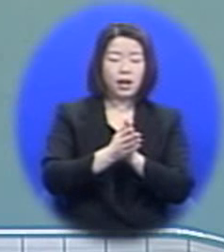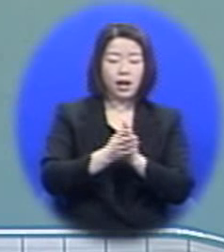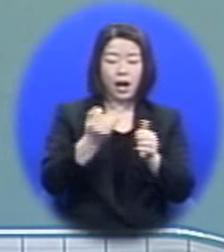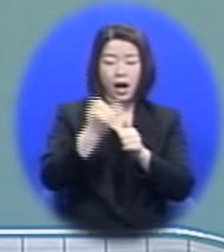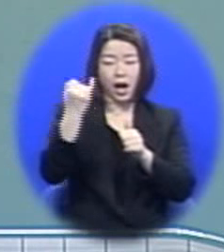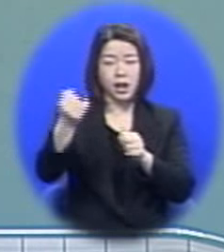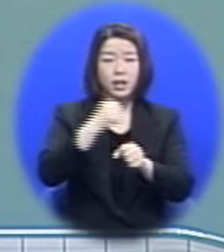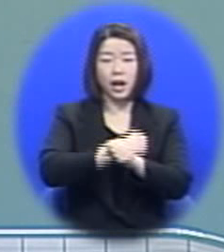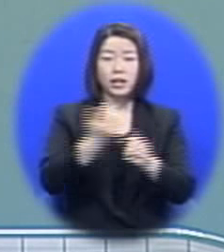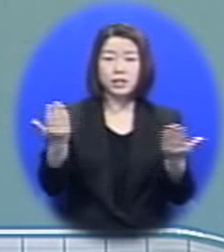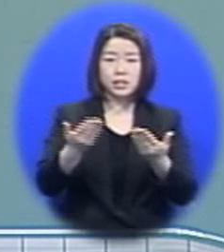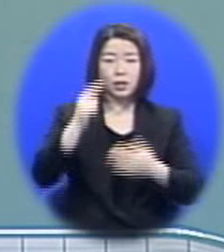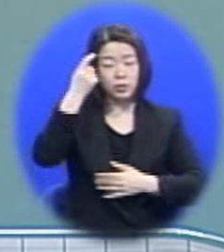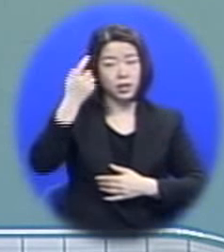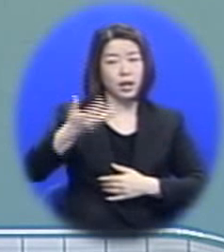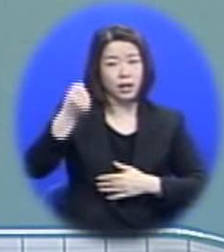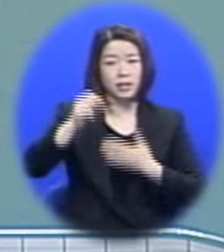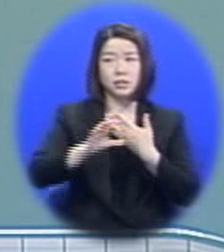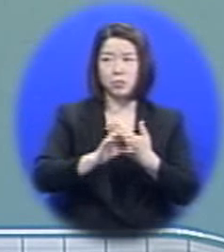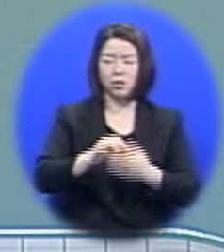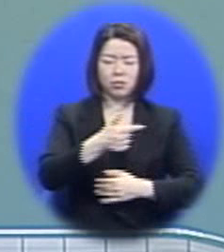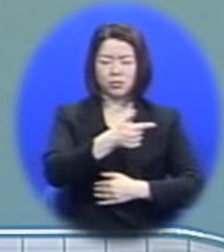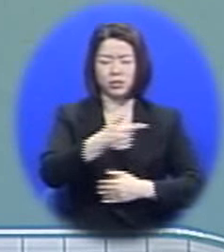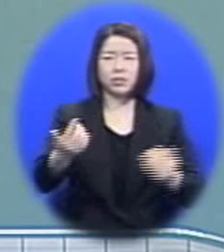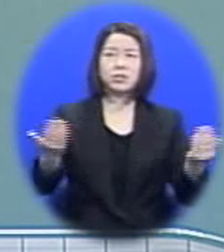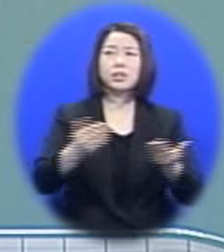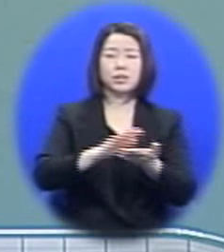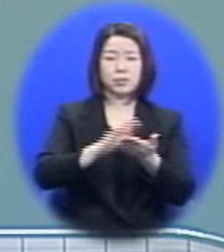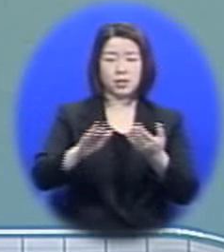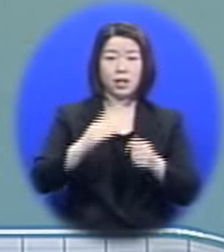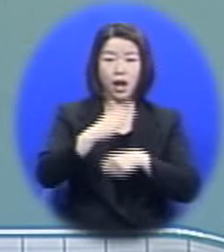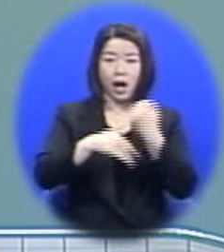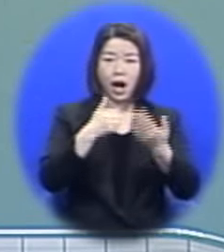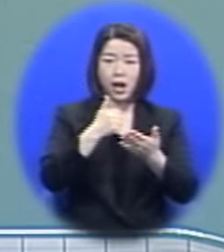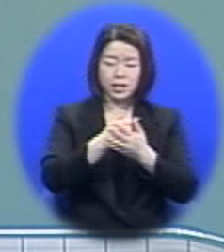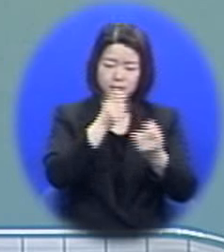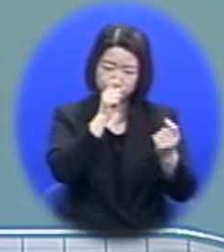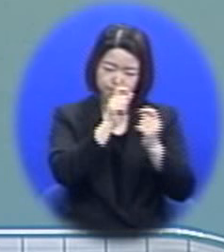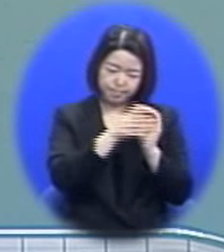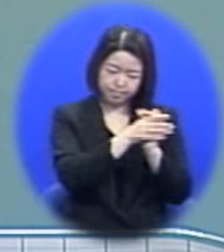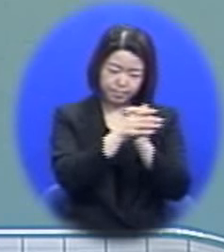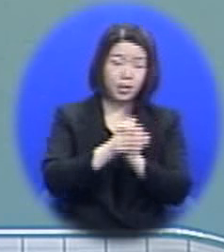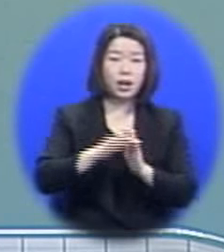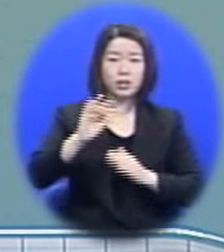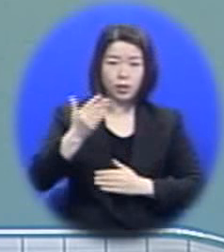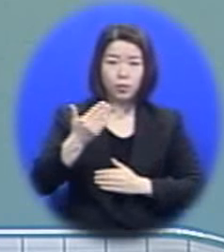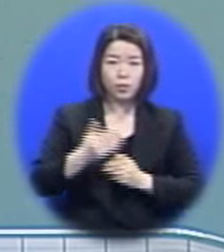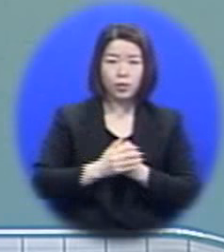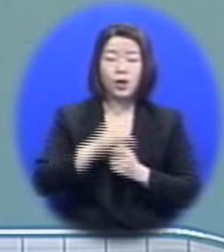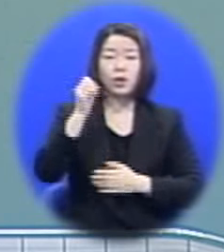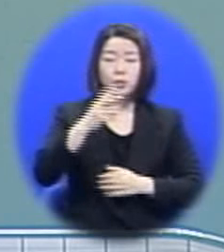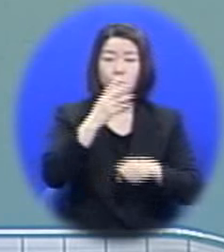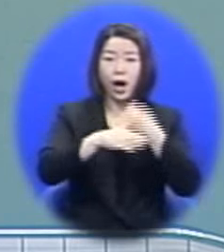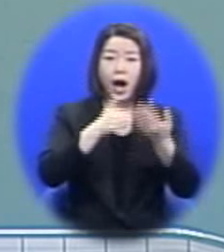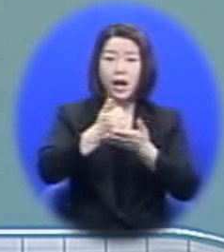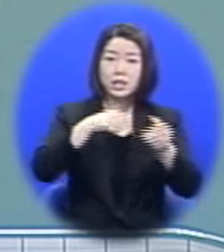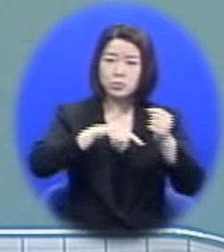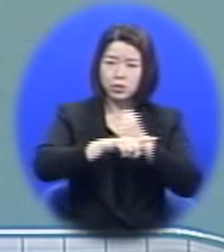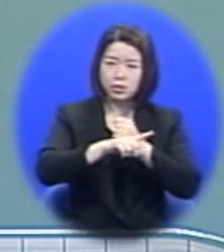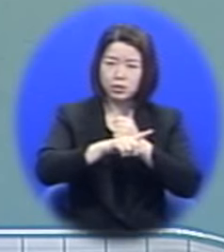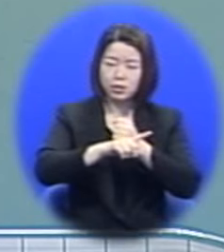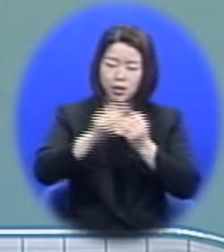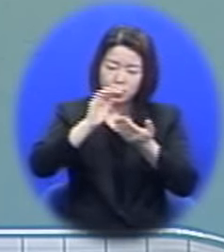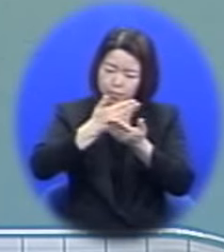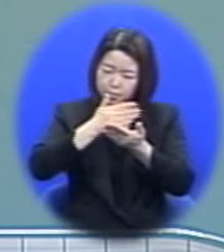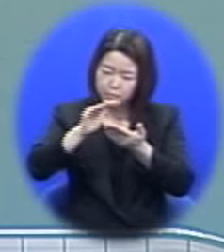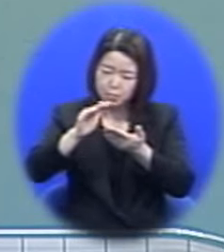생각하면 큰 일입니다. 하나님과 친해지셔야 되고 그리고 하나님의 뜻과 분별이